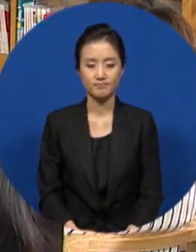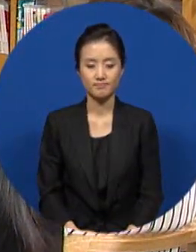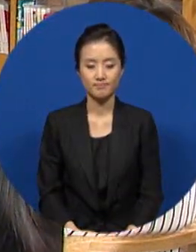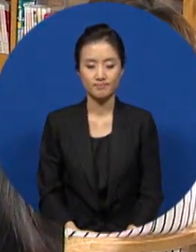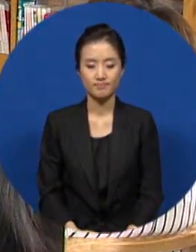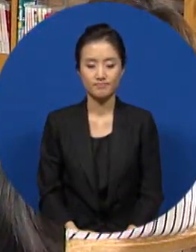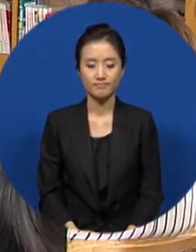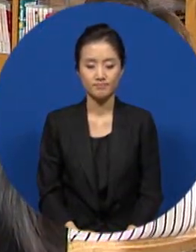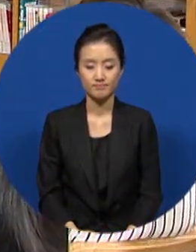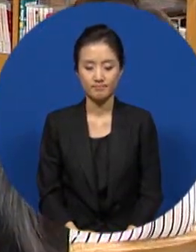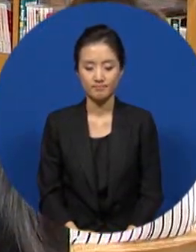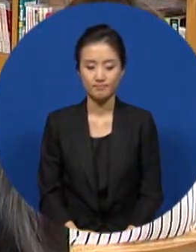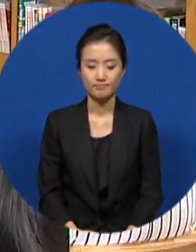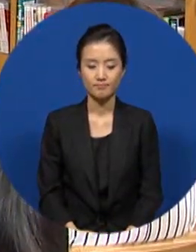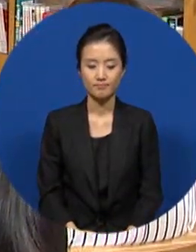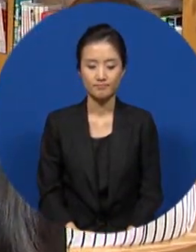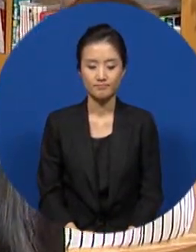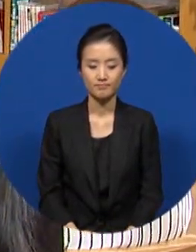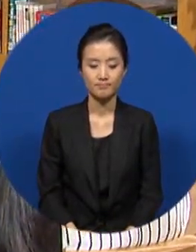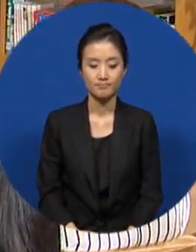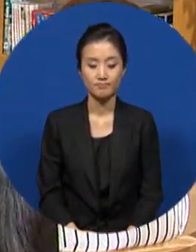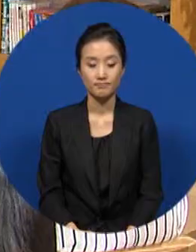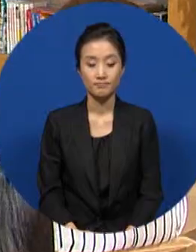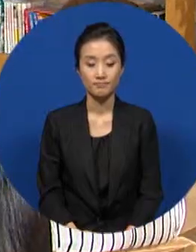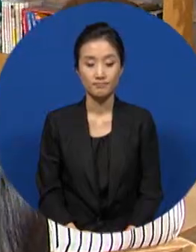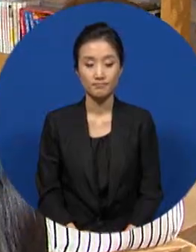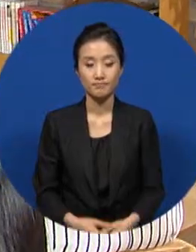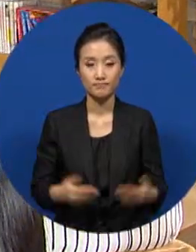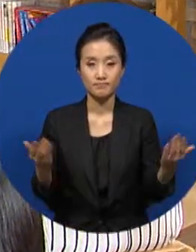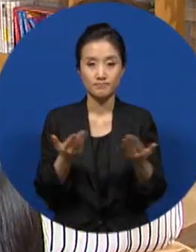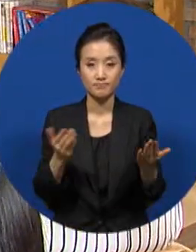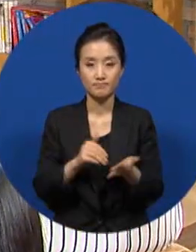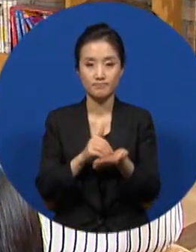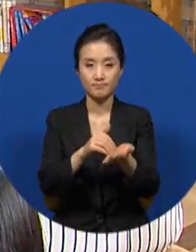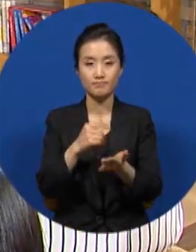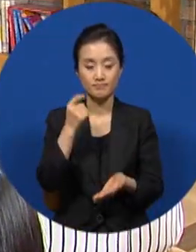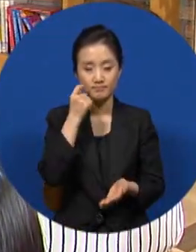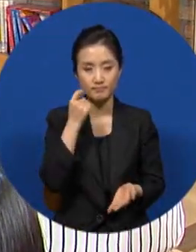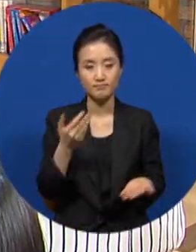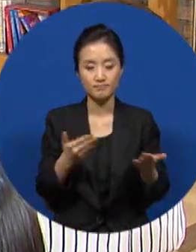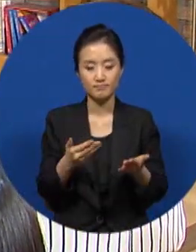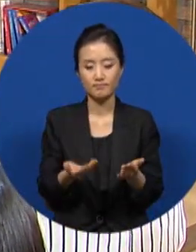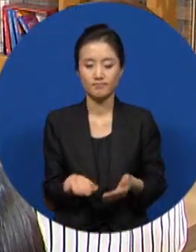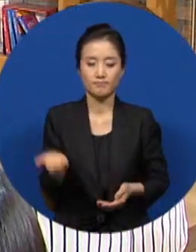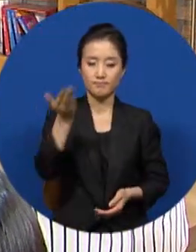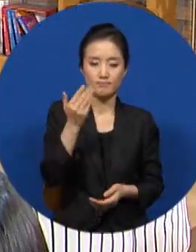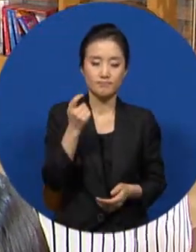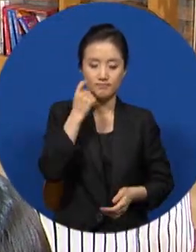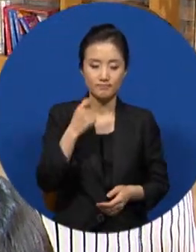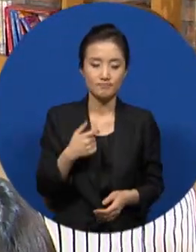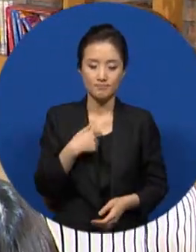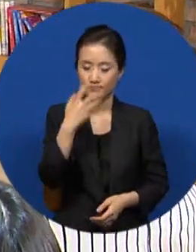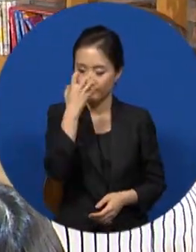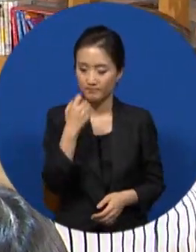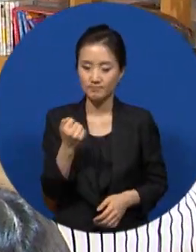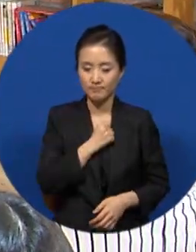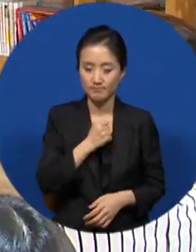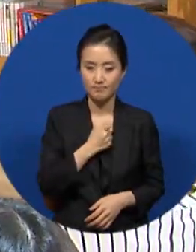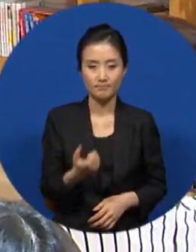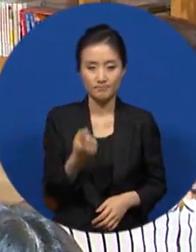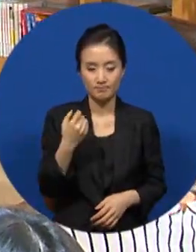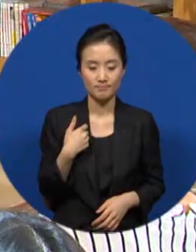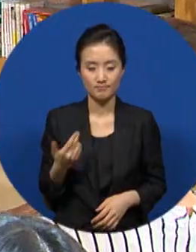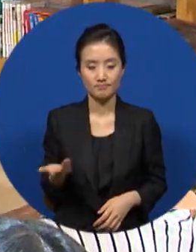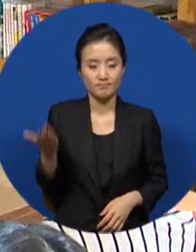직장인들은 그에 승진을 해야 되는데 승진을 못했어요. 흉한 운인가? 승진을 해가지고 빨리 회사를 나가야 되는 일이 생겼어요. 자리가 없어졌다든지.